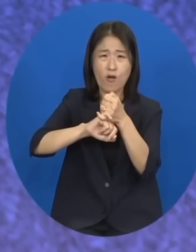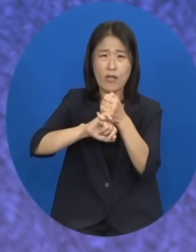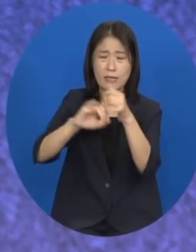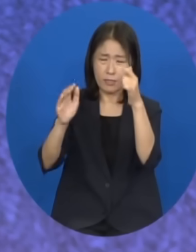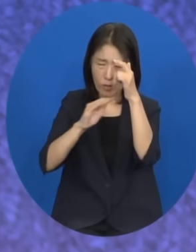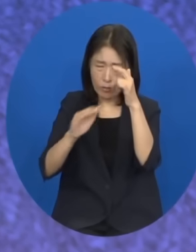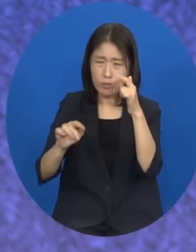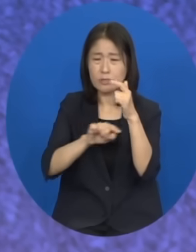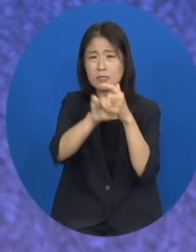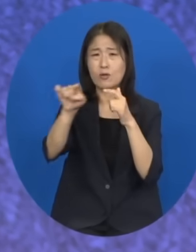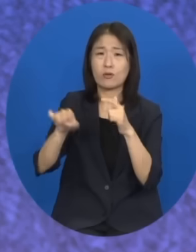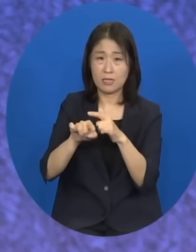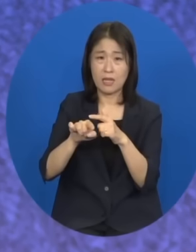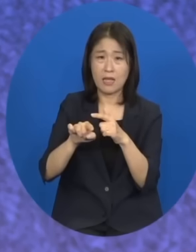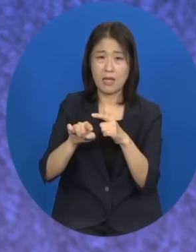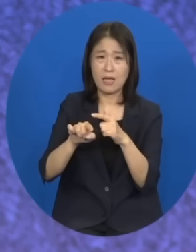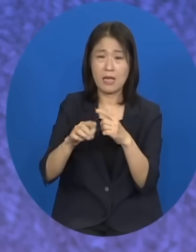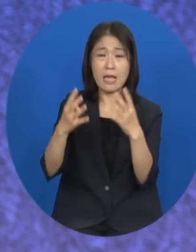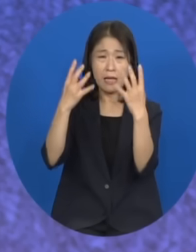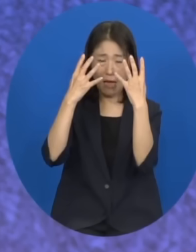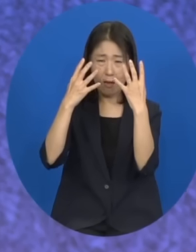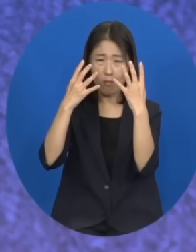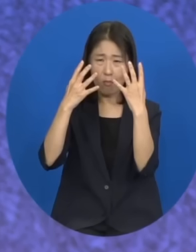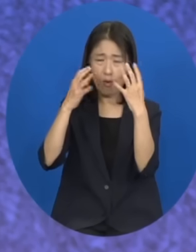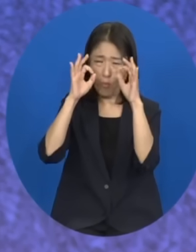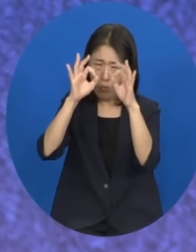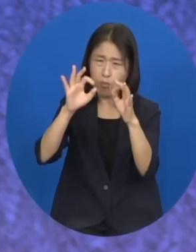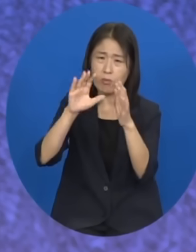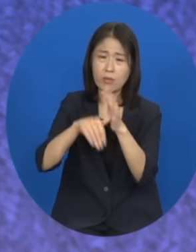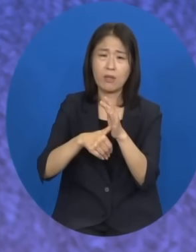가서 진짜 숙연해지더라.